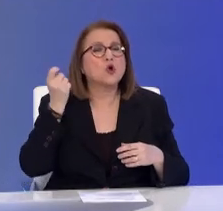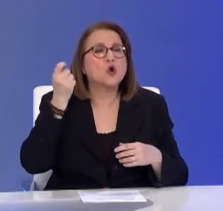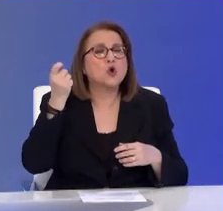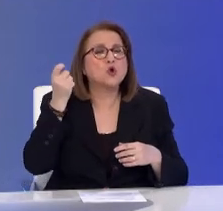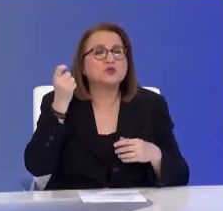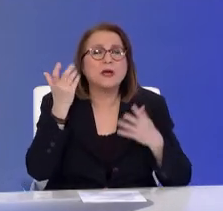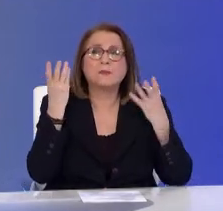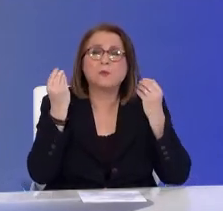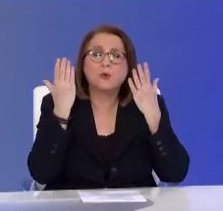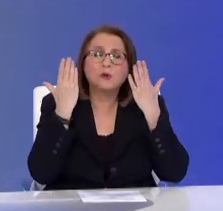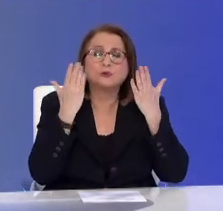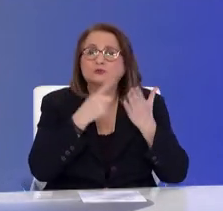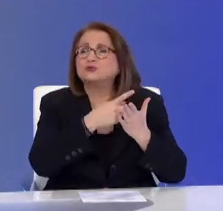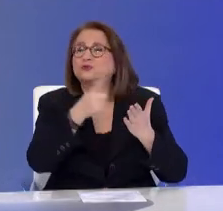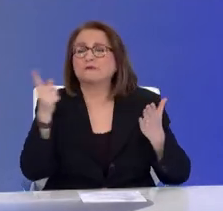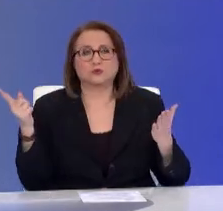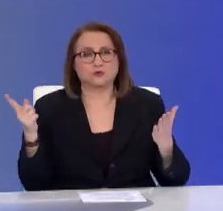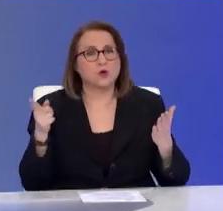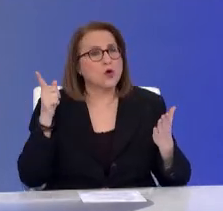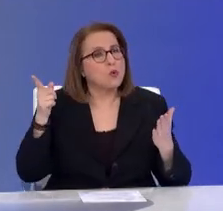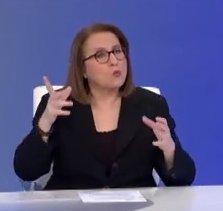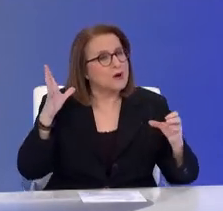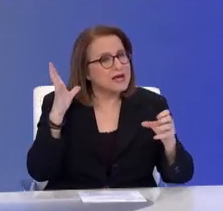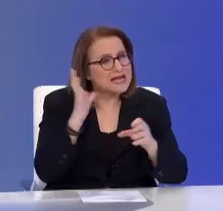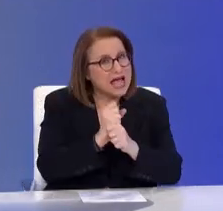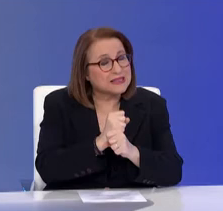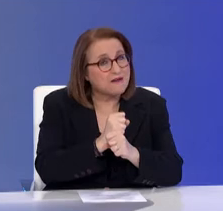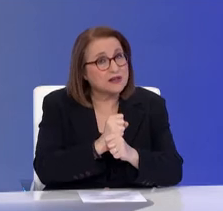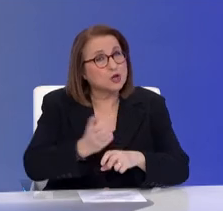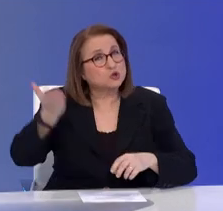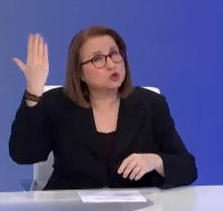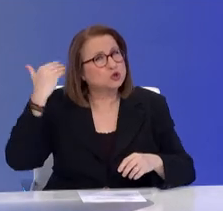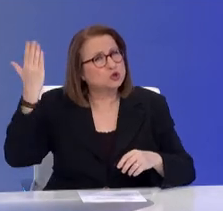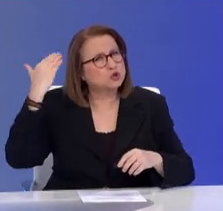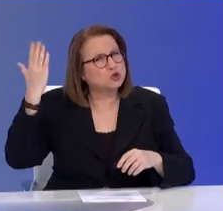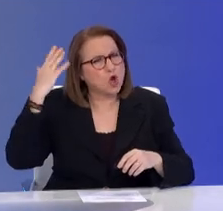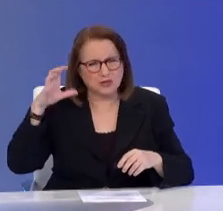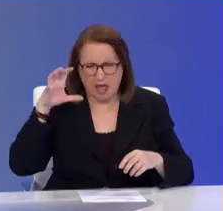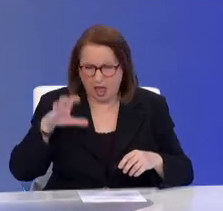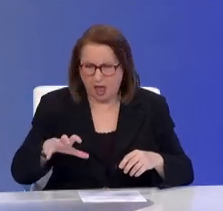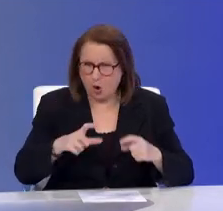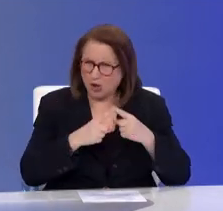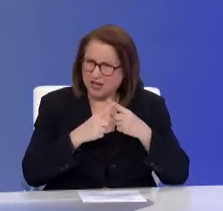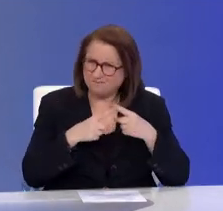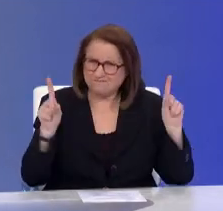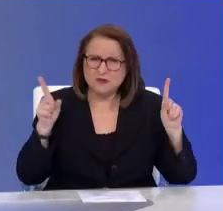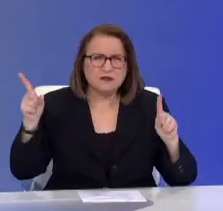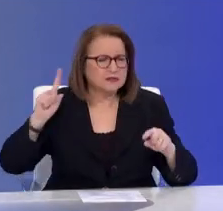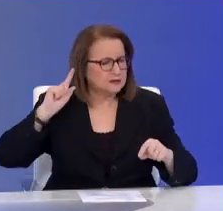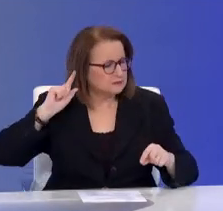που κινήθηκαν ενάντια στο κατεστημένο της εποχής, αγκαλιάζοντας την